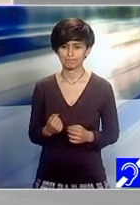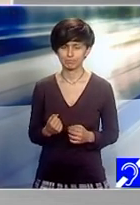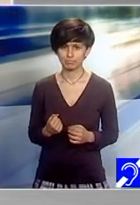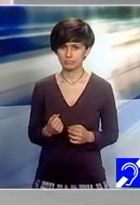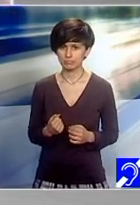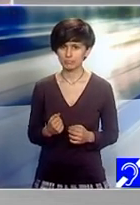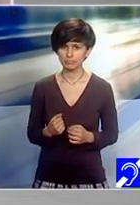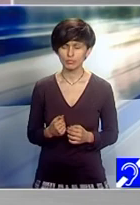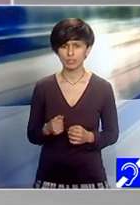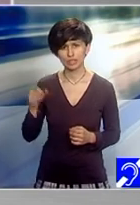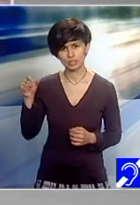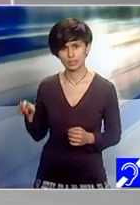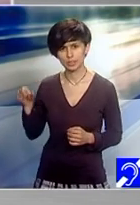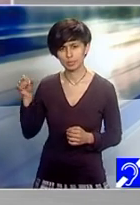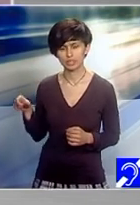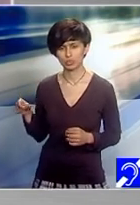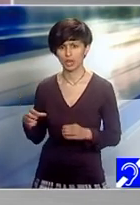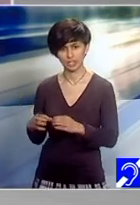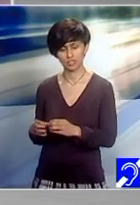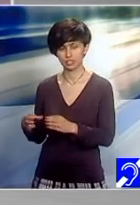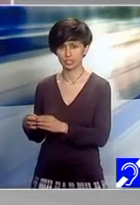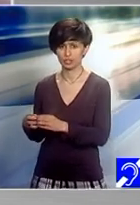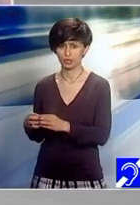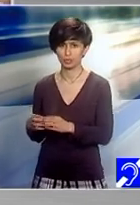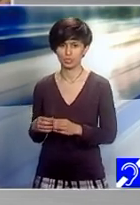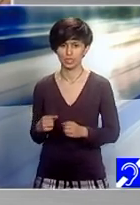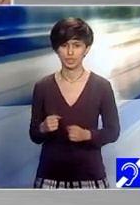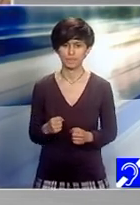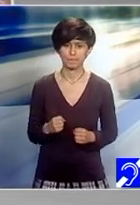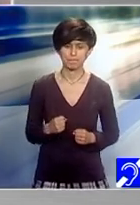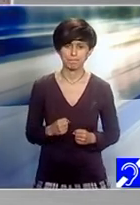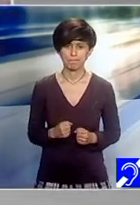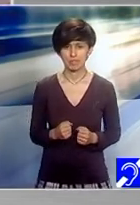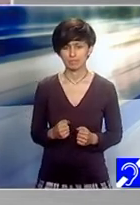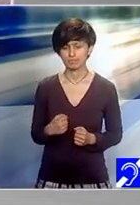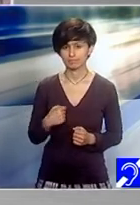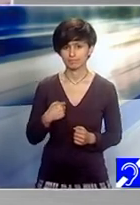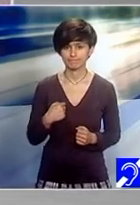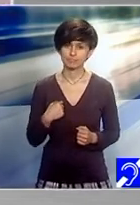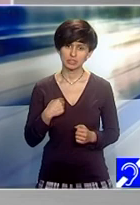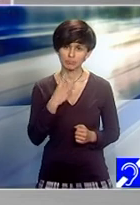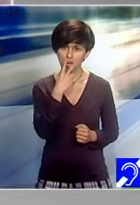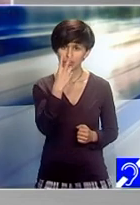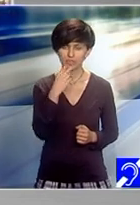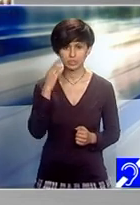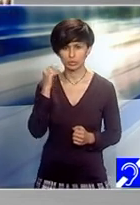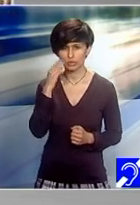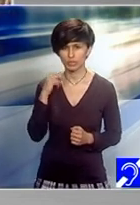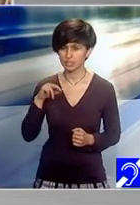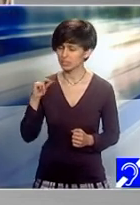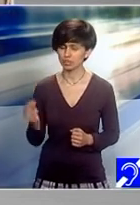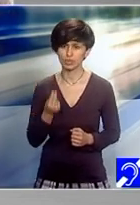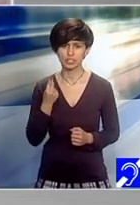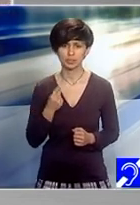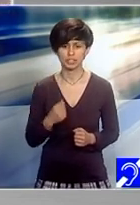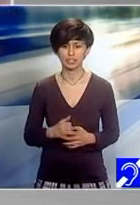nu pot să zic persoană pentru că au fost și grupuri, dar am văzut o fată care era absolut senzațională.